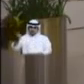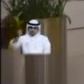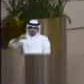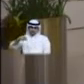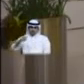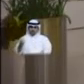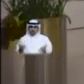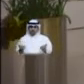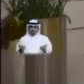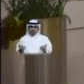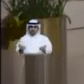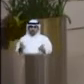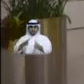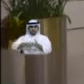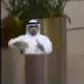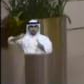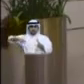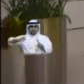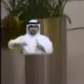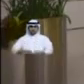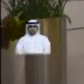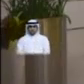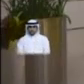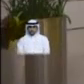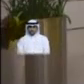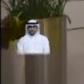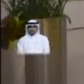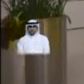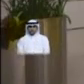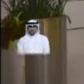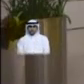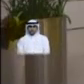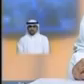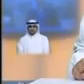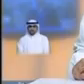غدا الأربعاء. من مجلس الأمة خالد الكندري، تلفزيون دولة الكويت.